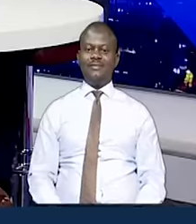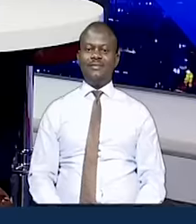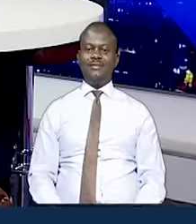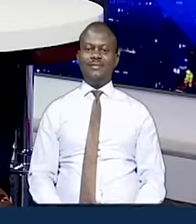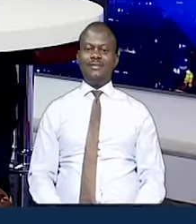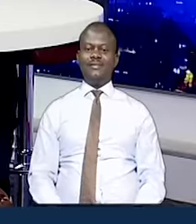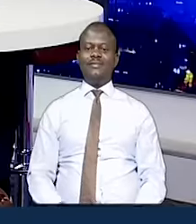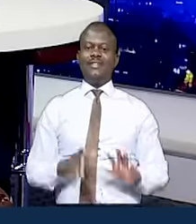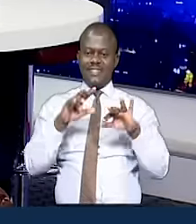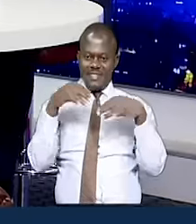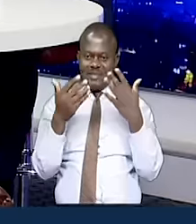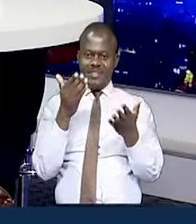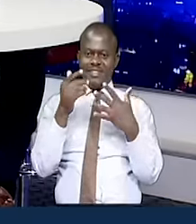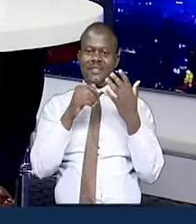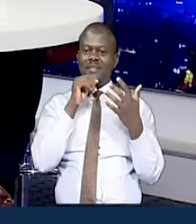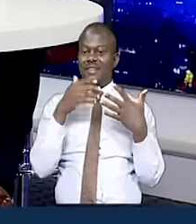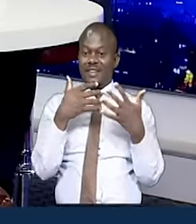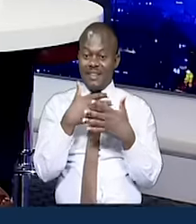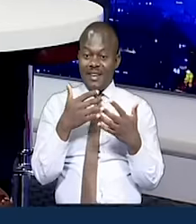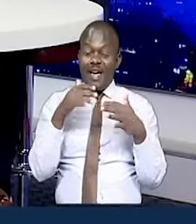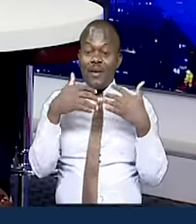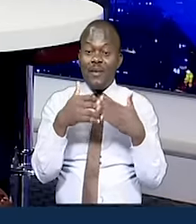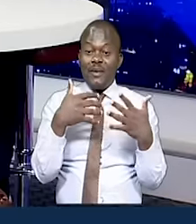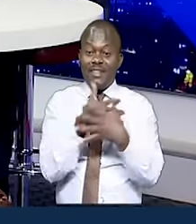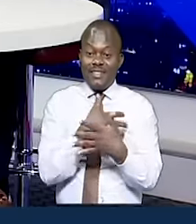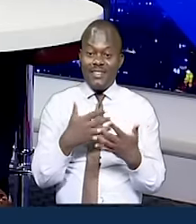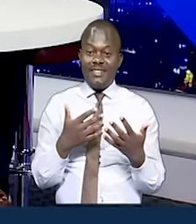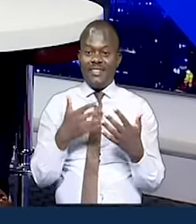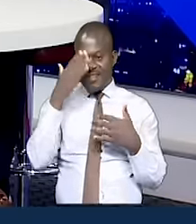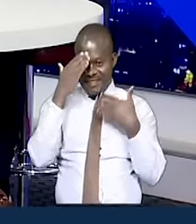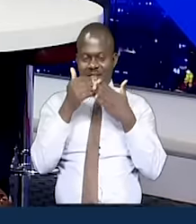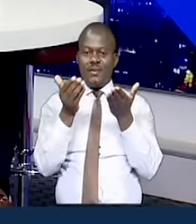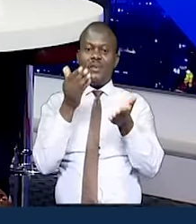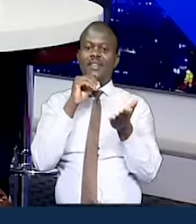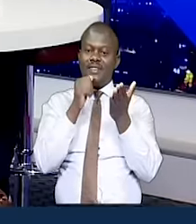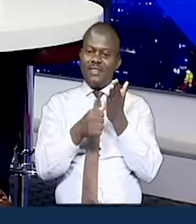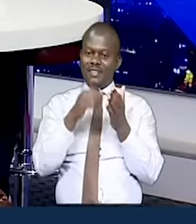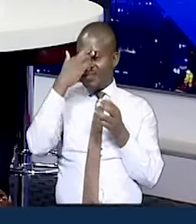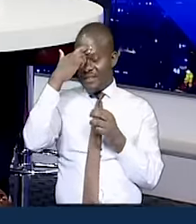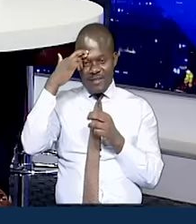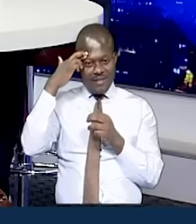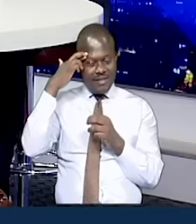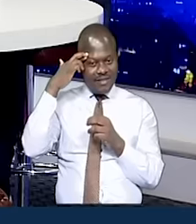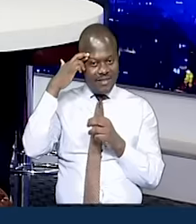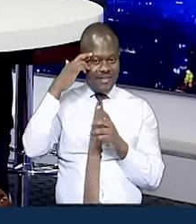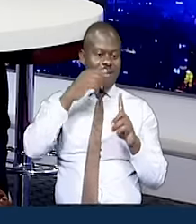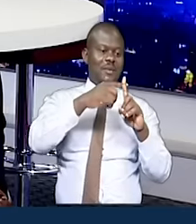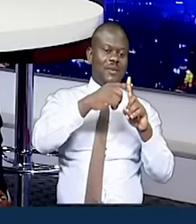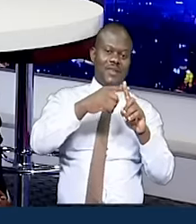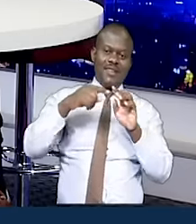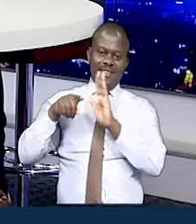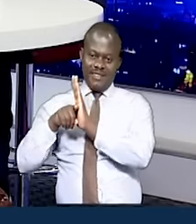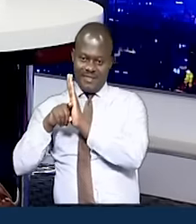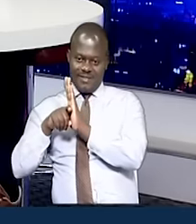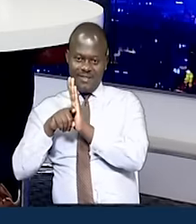Uri gutugeranya ibintu bitagereranya. Oya, ubwo bayitinye na nyina nibigenda. Ariko kugeranya ntacyo bitwaye. Niyo mpamvu hariho birutana birutwa. Iki bintu